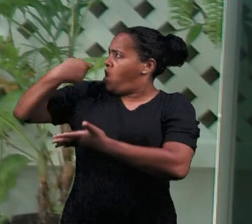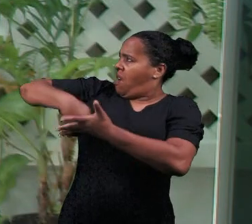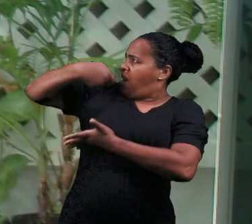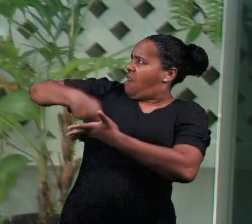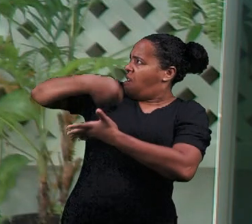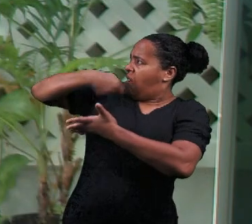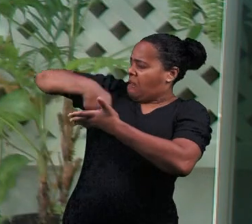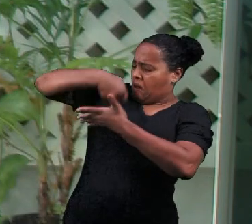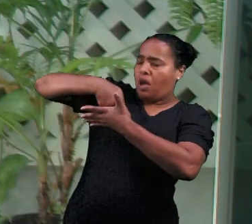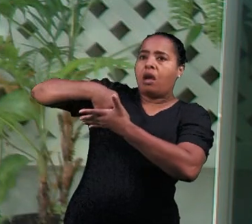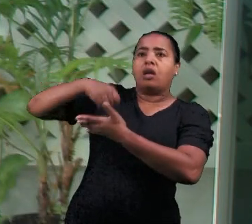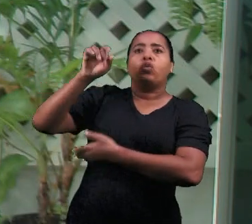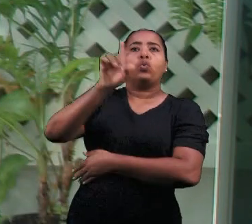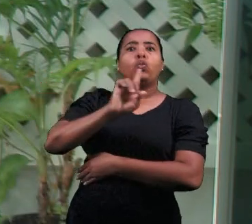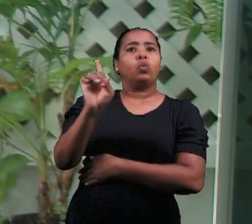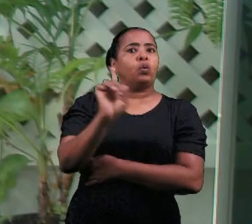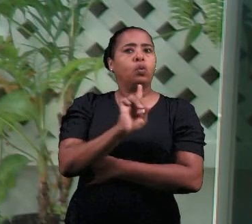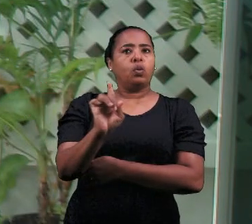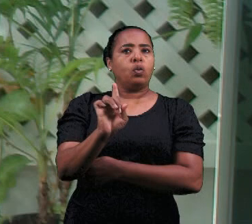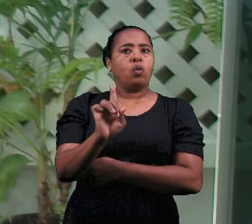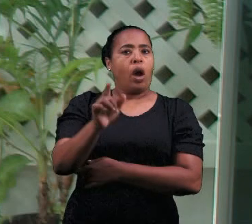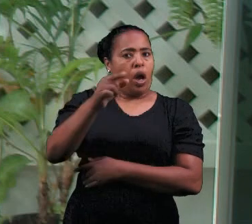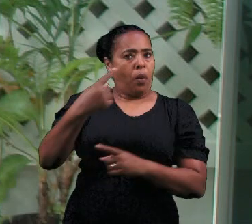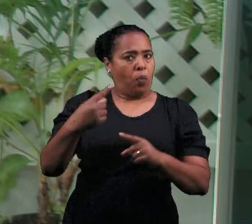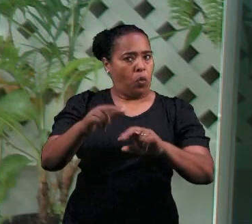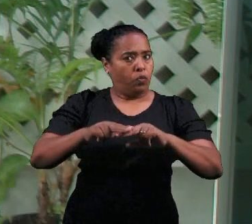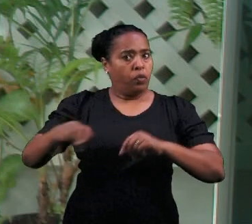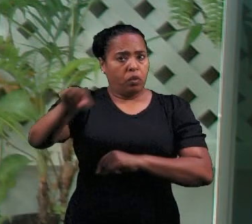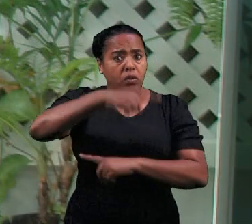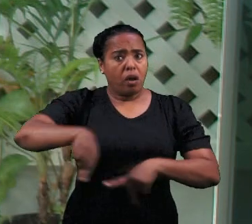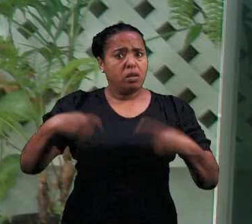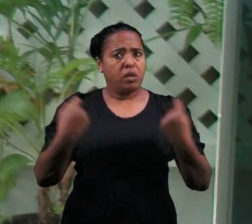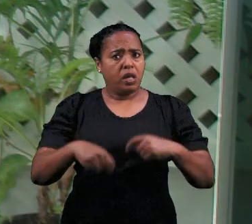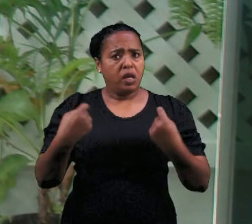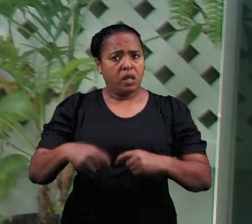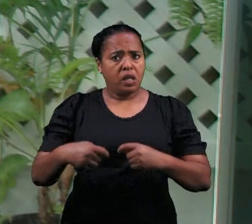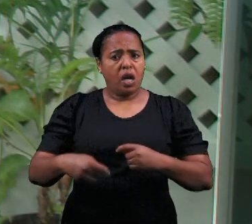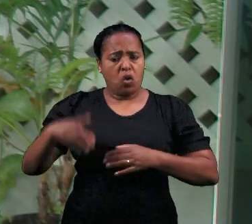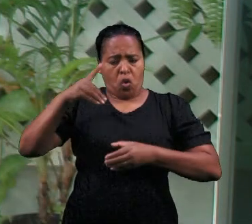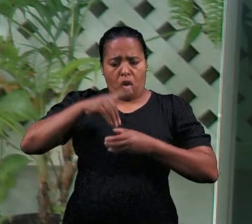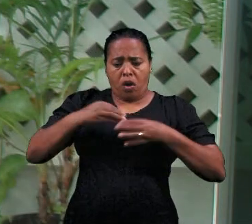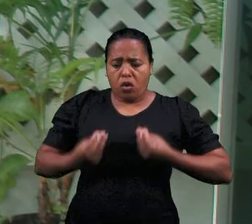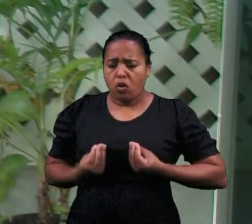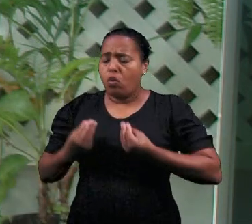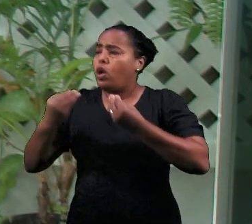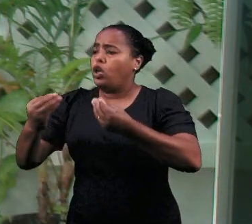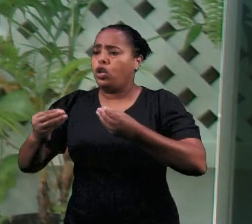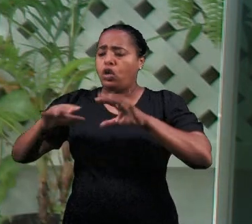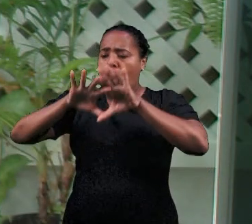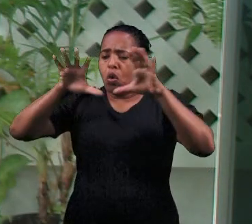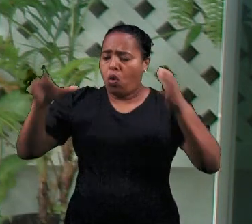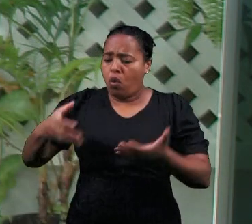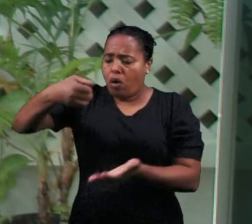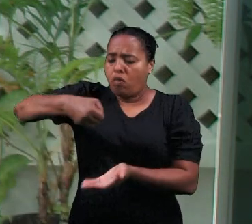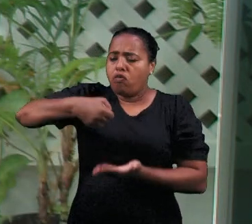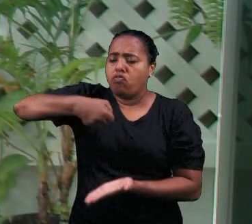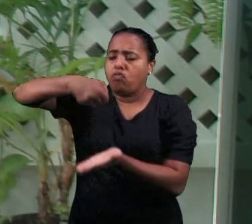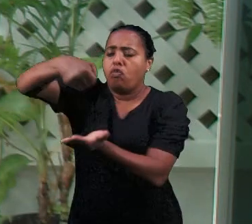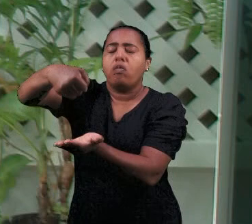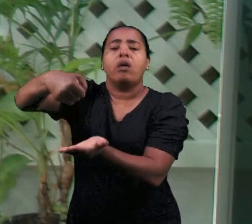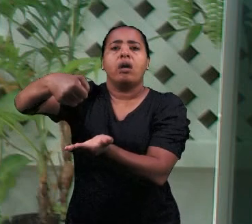Personne fait quelque chose pour le Seigneur par obligation, mais par besoin. Quand